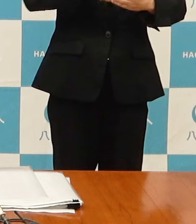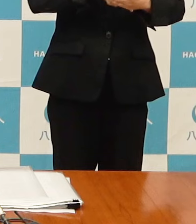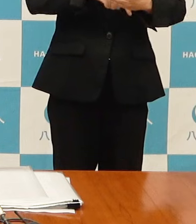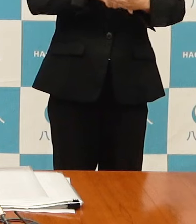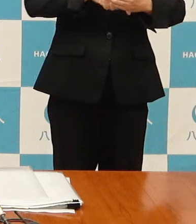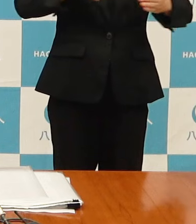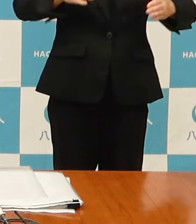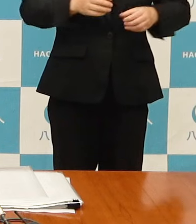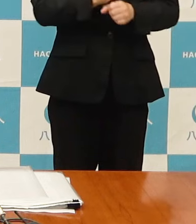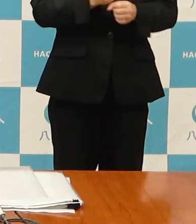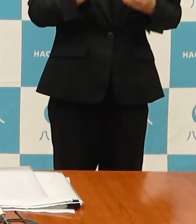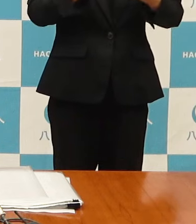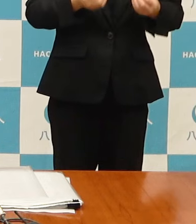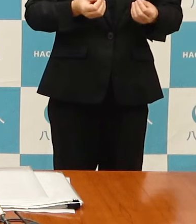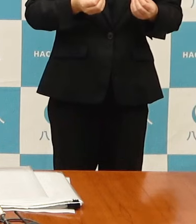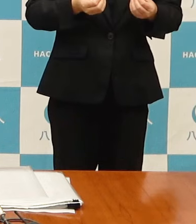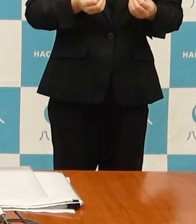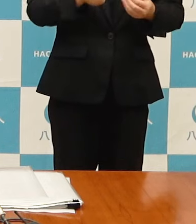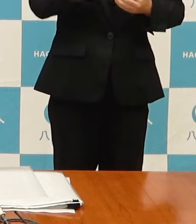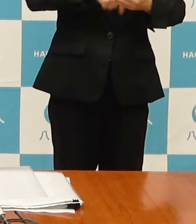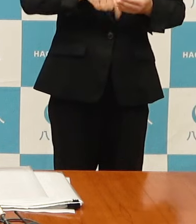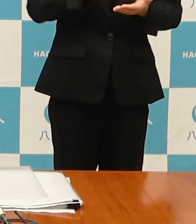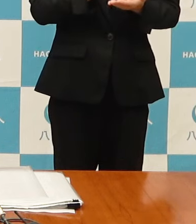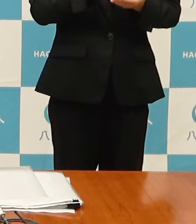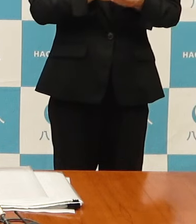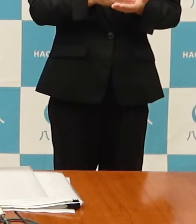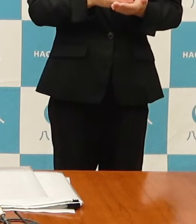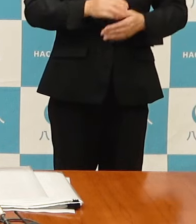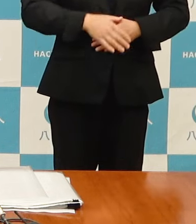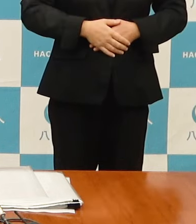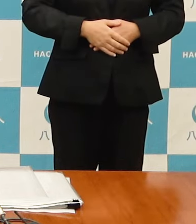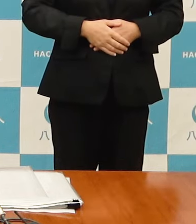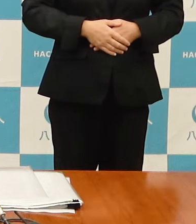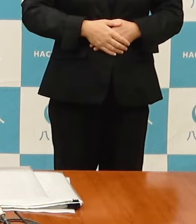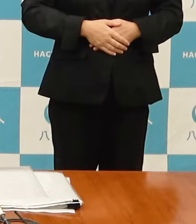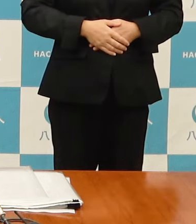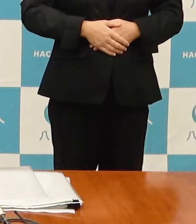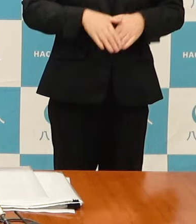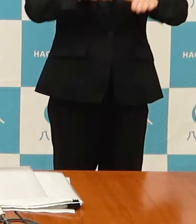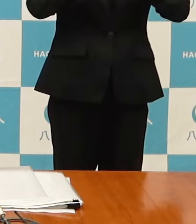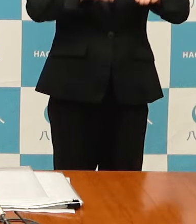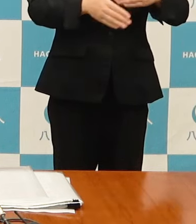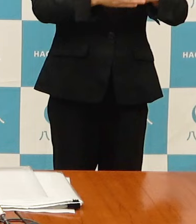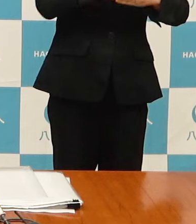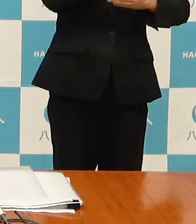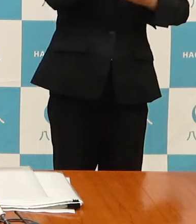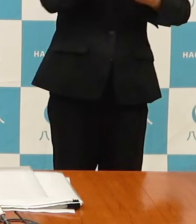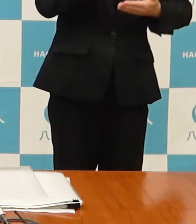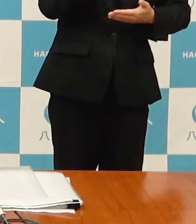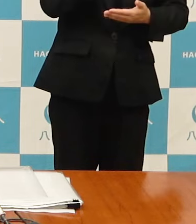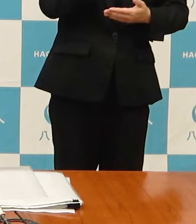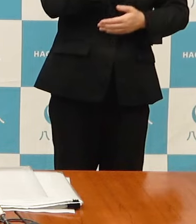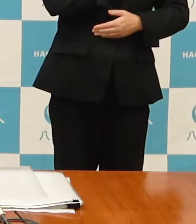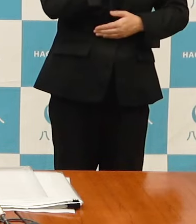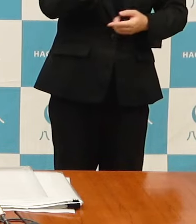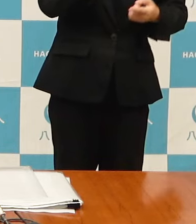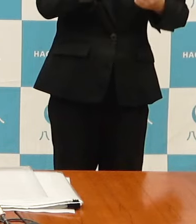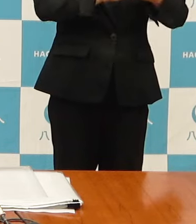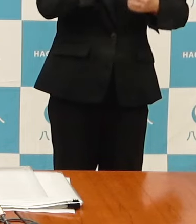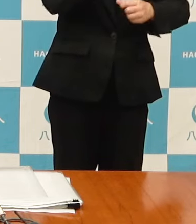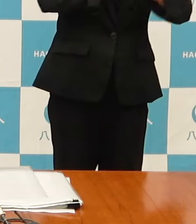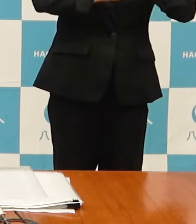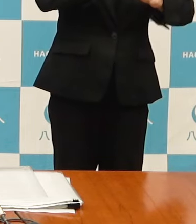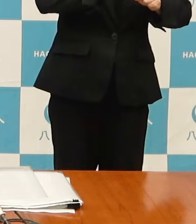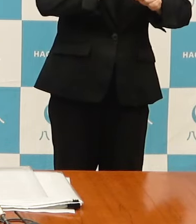まとまりましたので、その概要について説明いたします。今回の補正予算は意欲的に取り